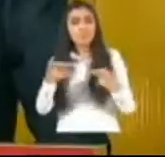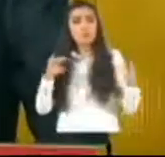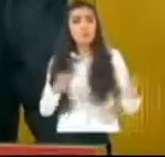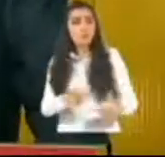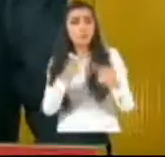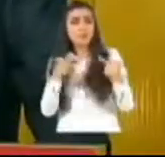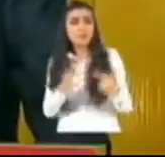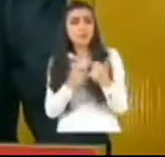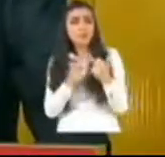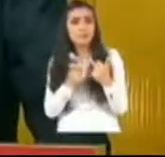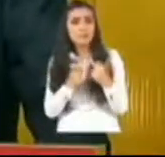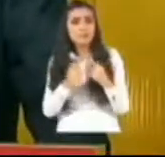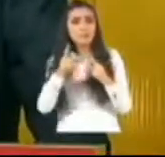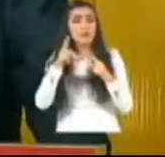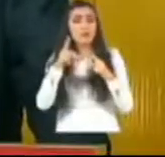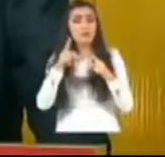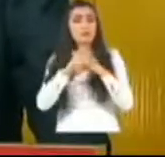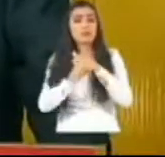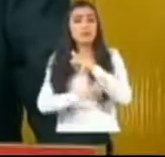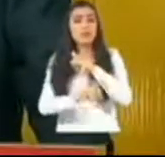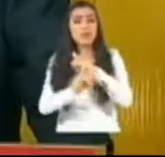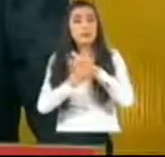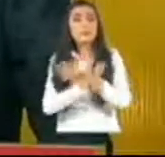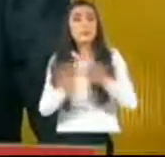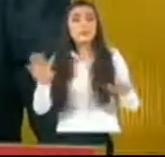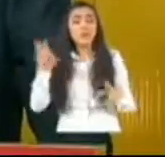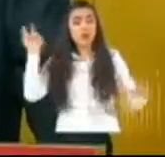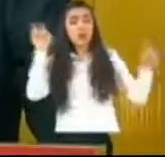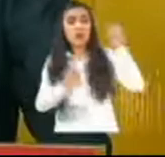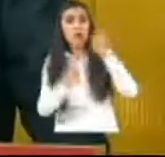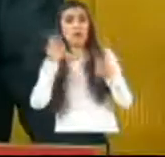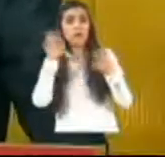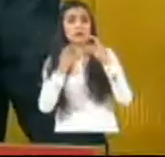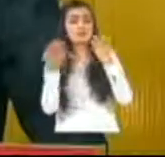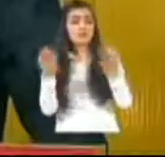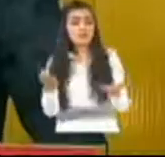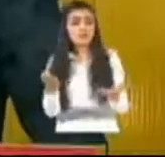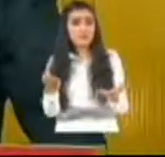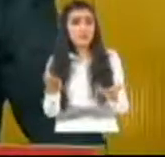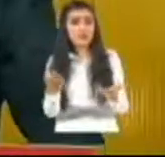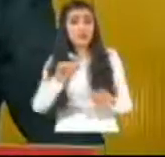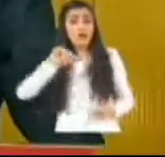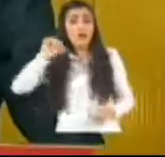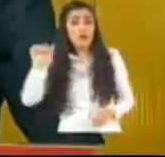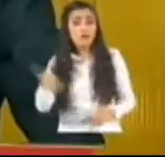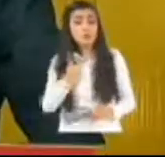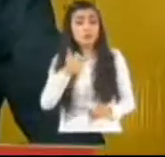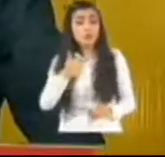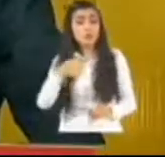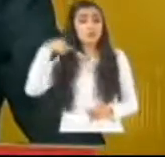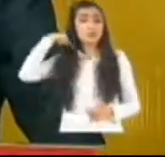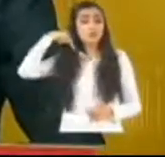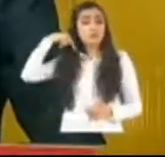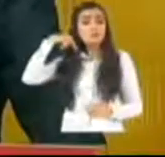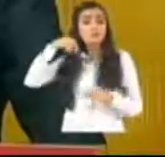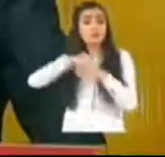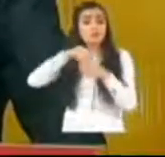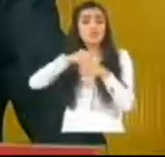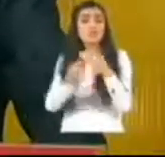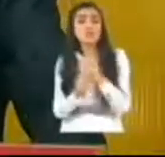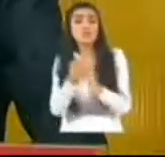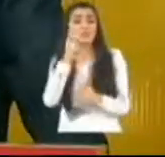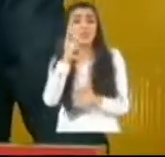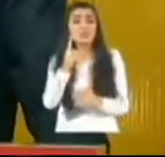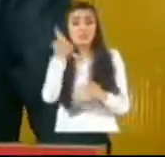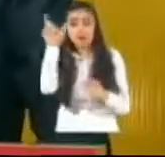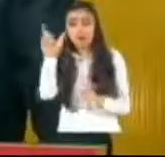savaşları, terör örgütlerinin bitmeyen saldırı ve tahrikleri özellikle Suriye'yi içinden çıkılmaz